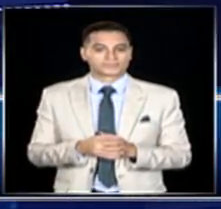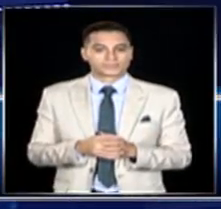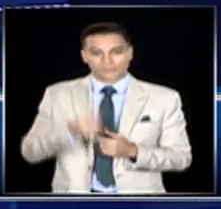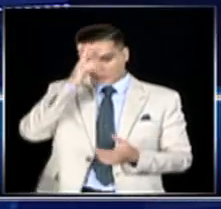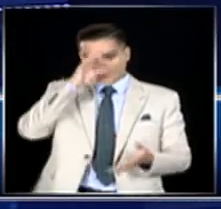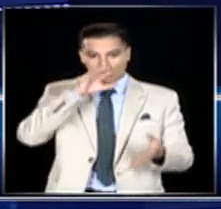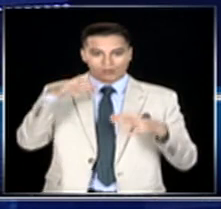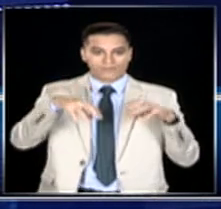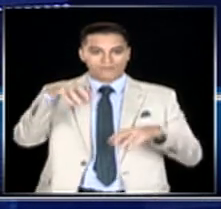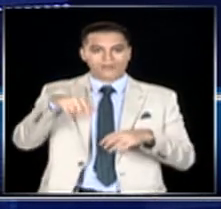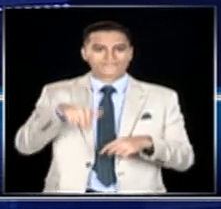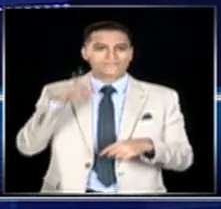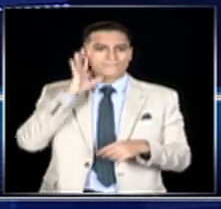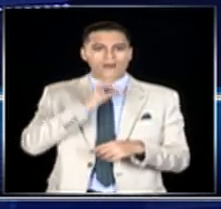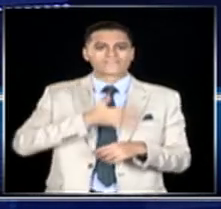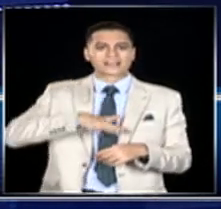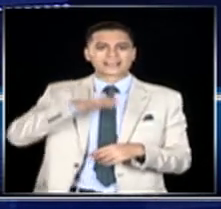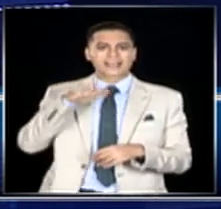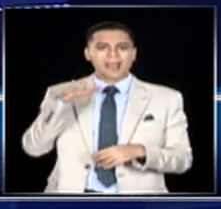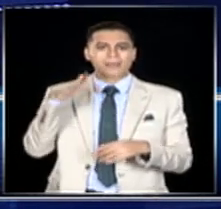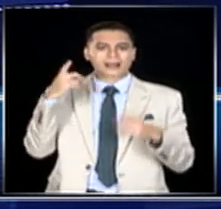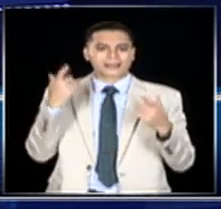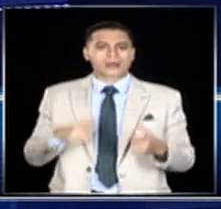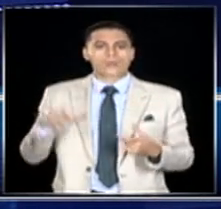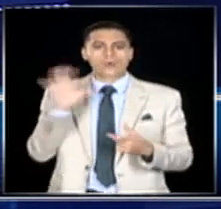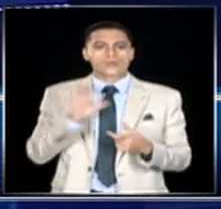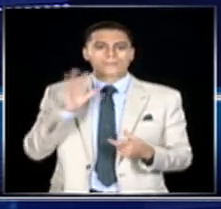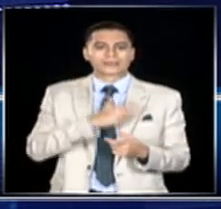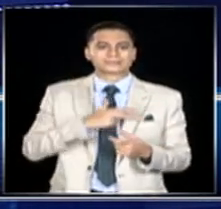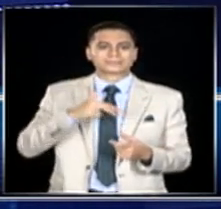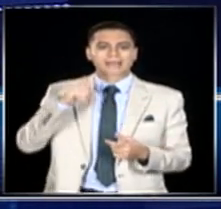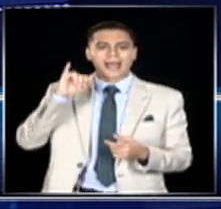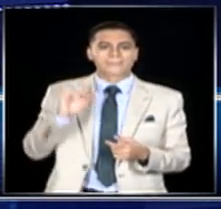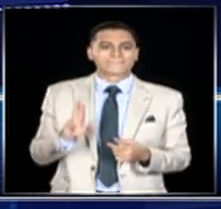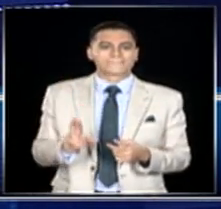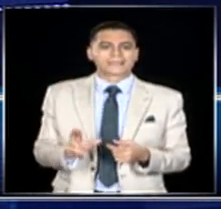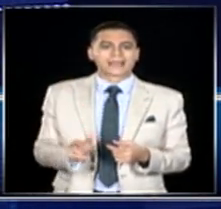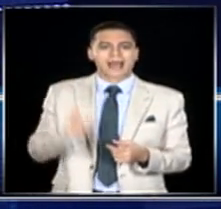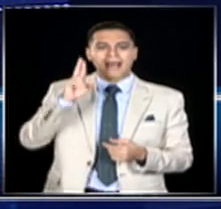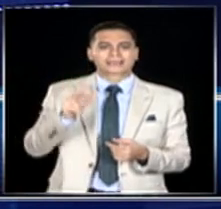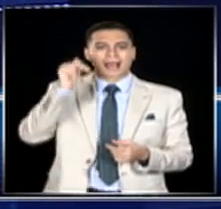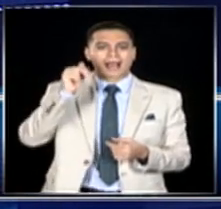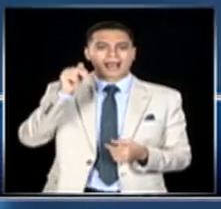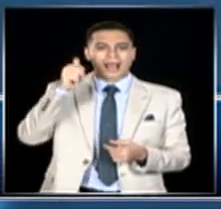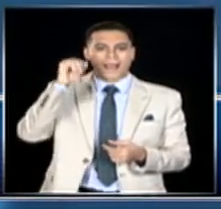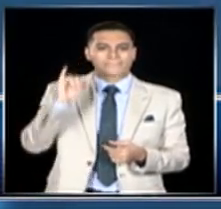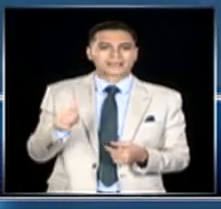جغرافيا. في أي دولة أوروبية يقع جبل أمياتا؟